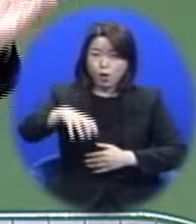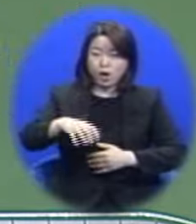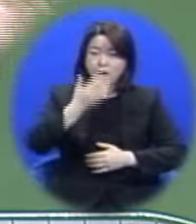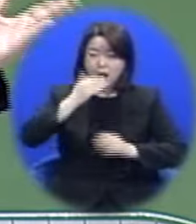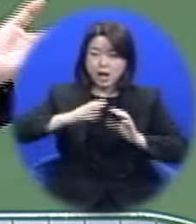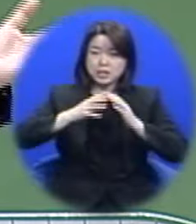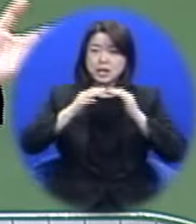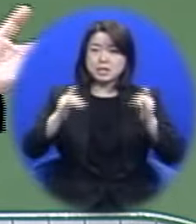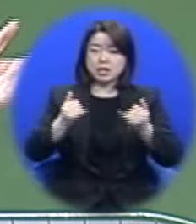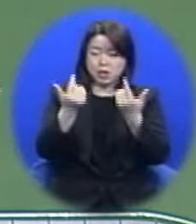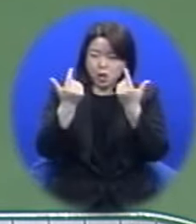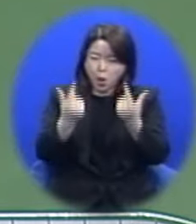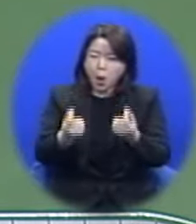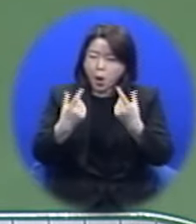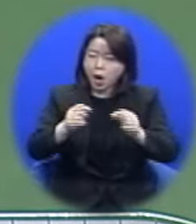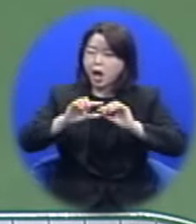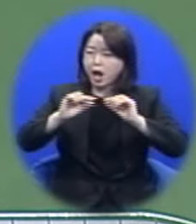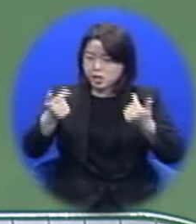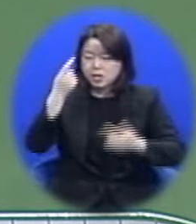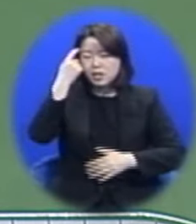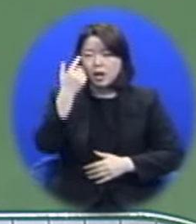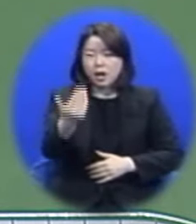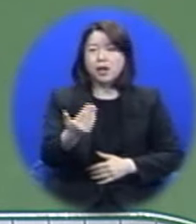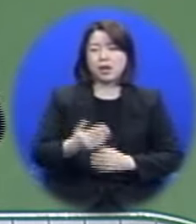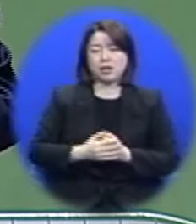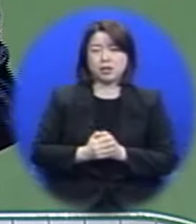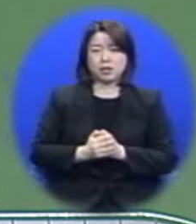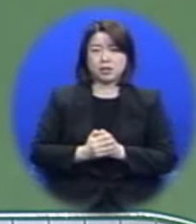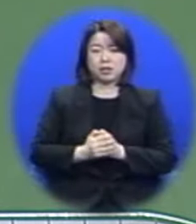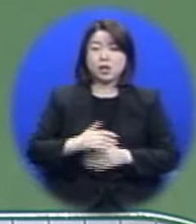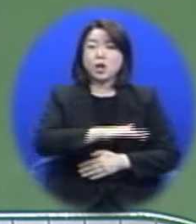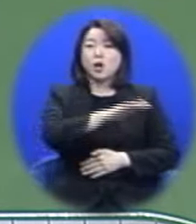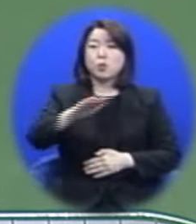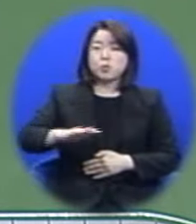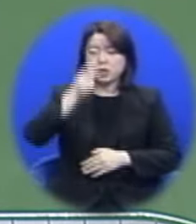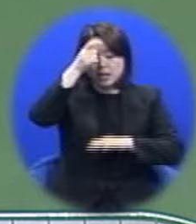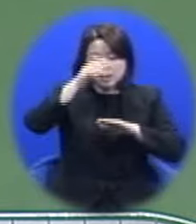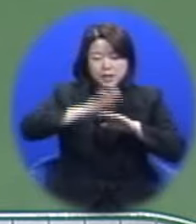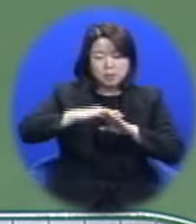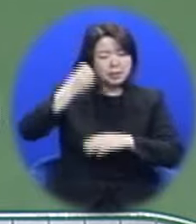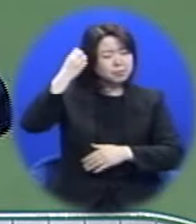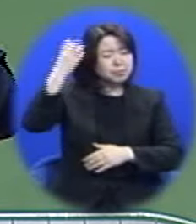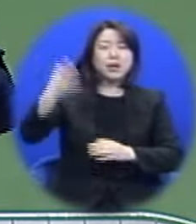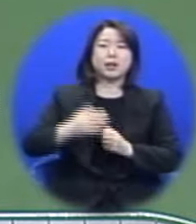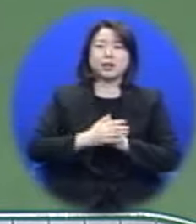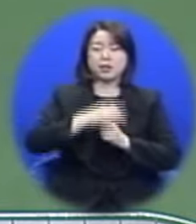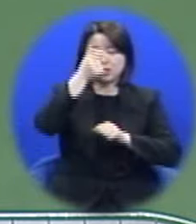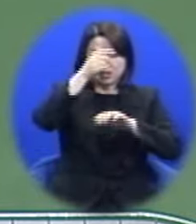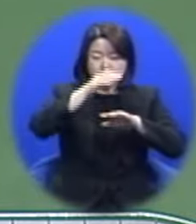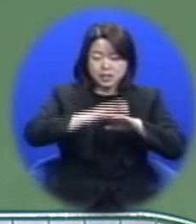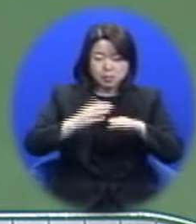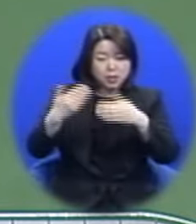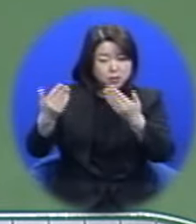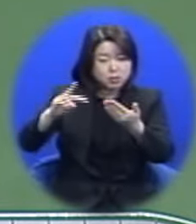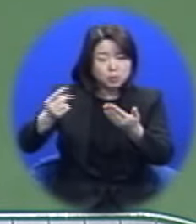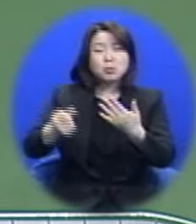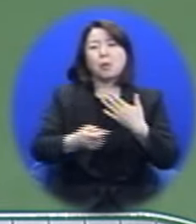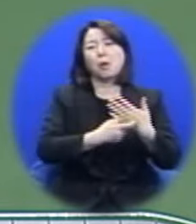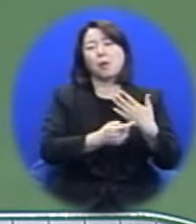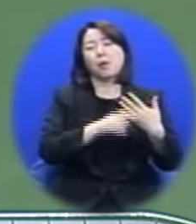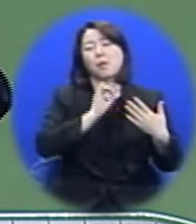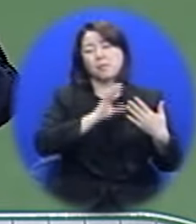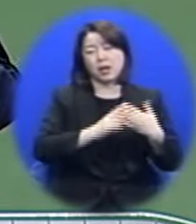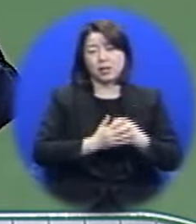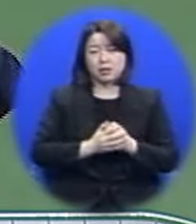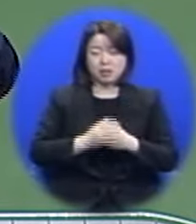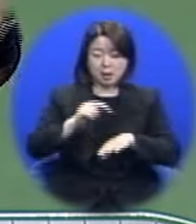백성들하고 똑같지 않느냐 하는 것입니다. 우리가 예배를 잃어버렸던, 예배를 드려도 형식적으로만 드리고